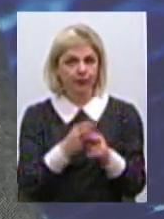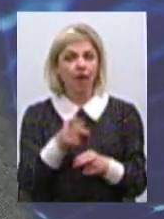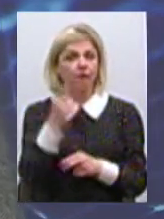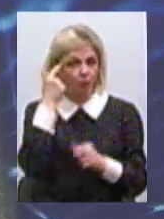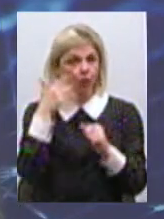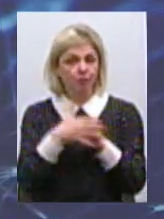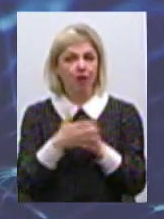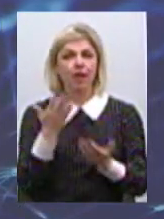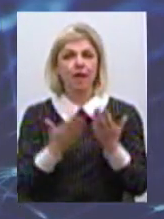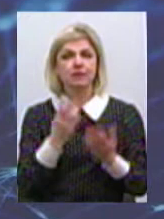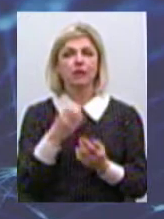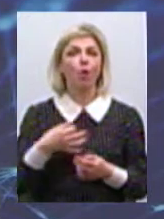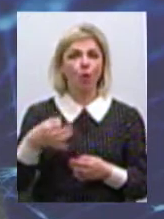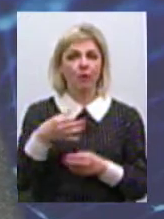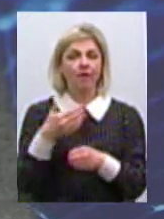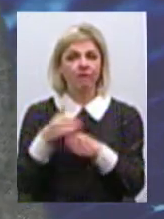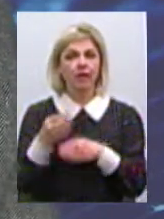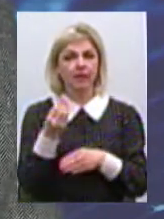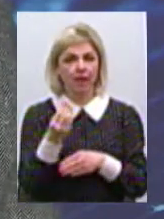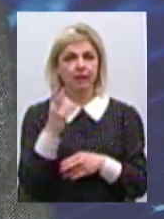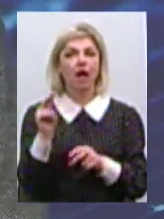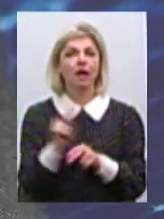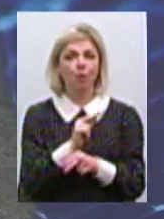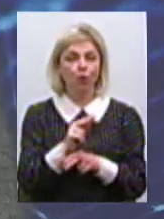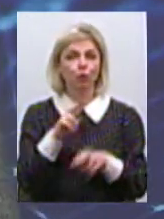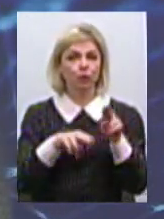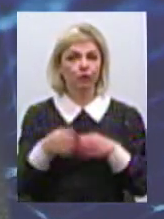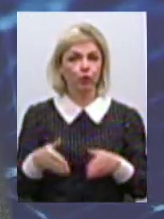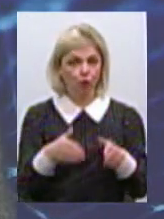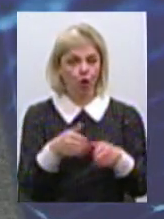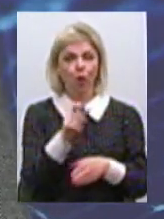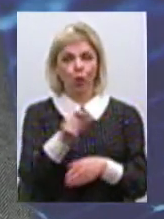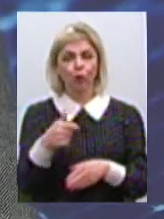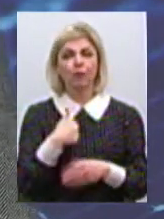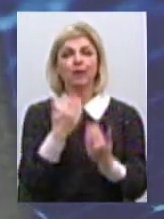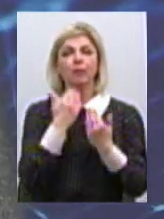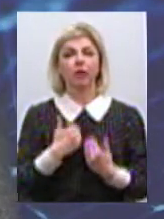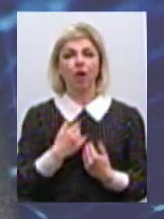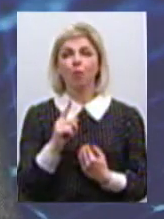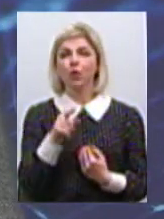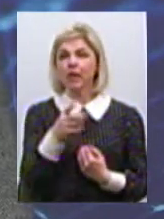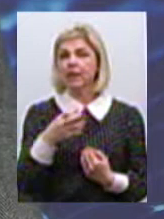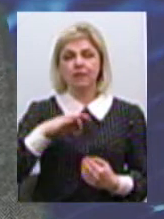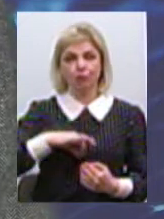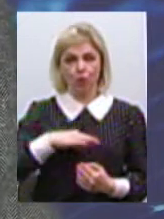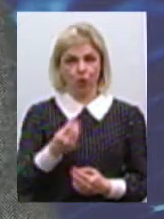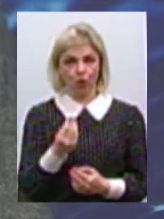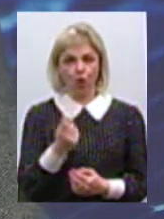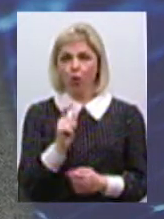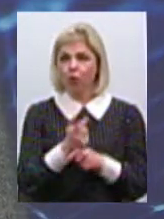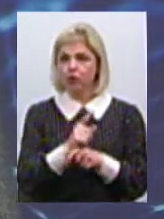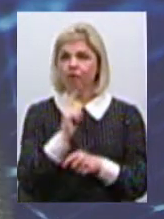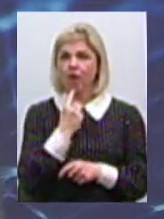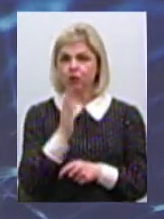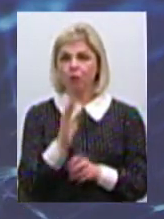на ремонт будівництва доріг, то люди і народ у мене запитає, а чого ти не використав кошти? І буде дуже важко пояснити,